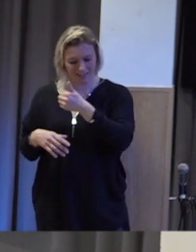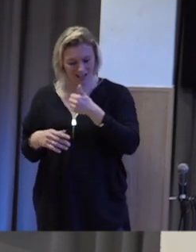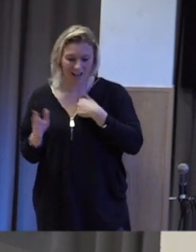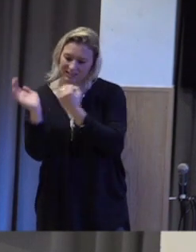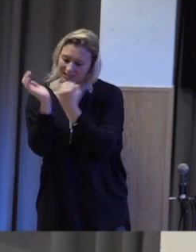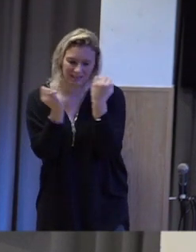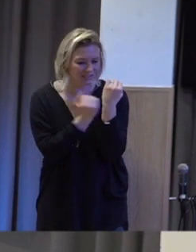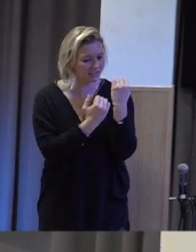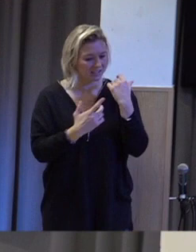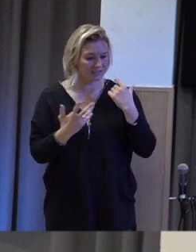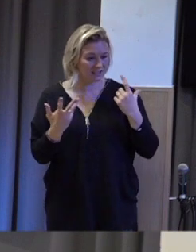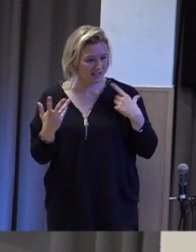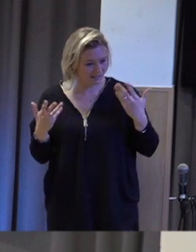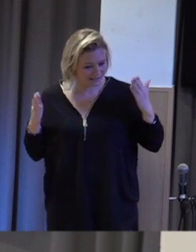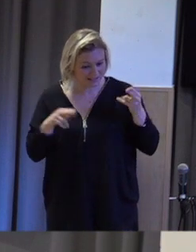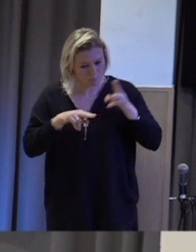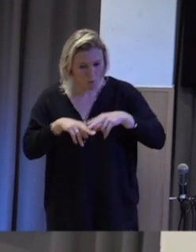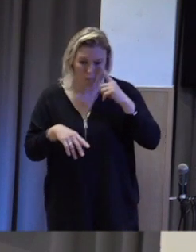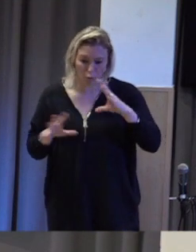sacrifices.